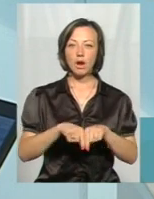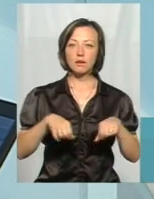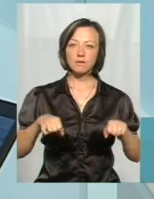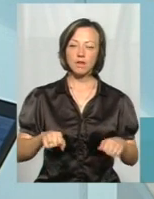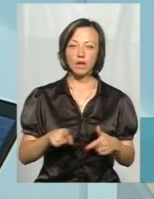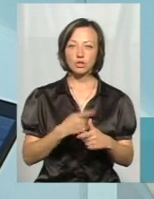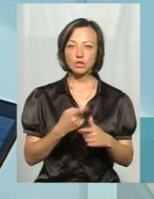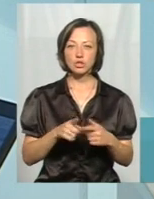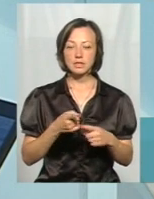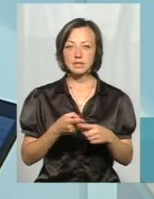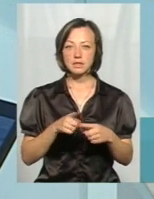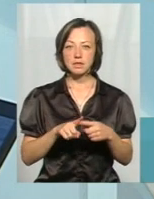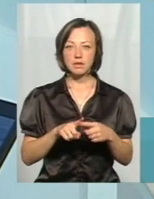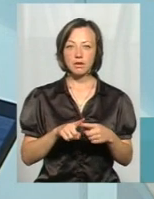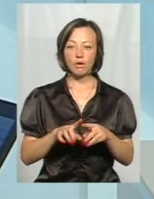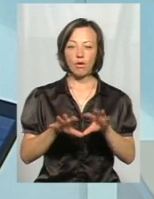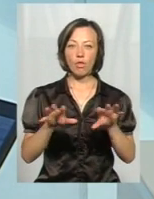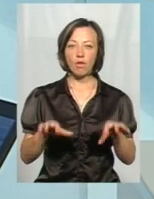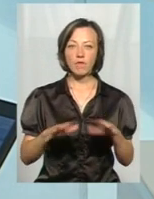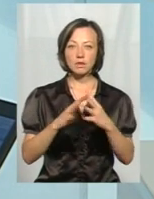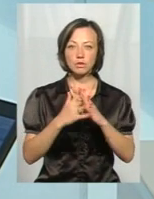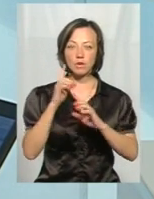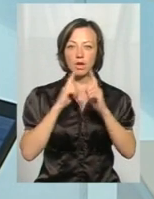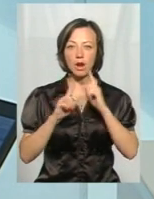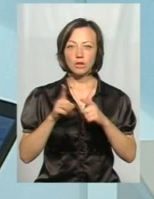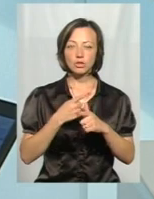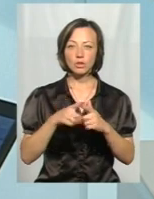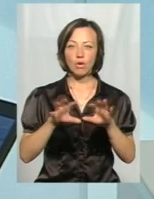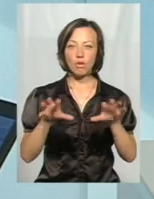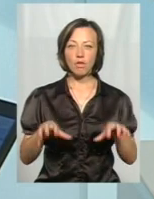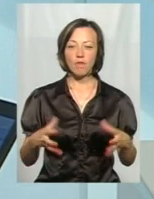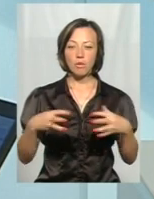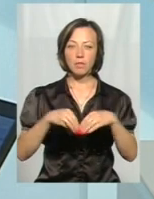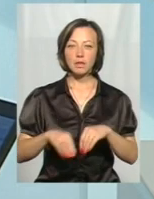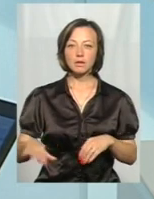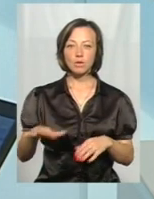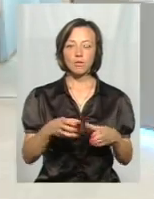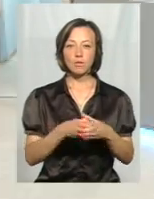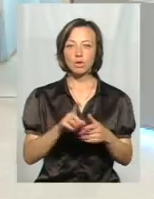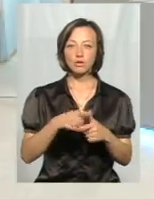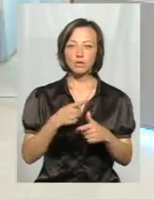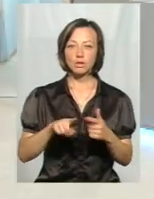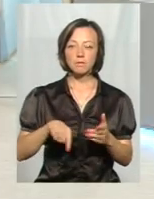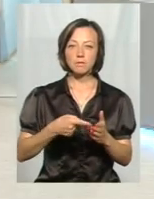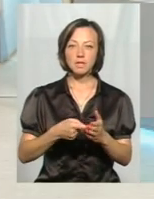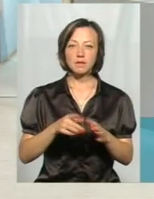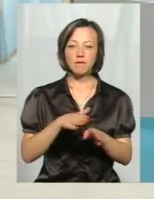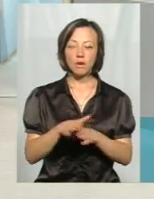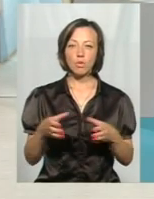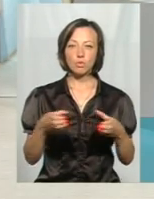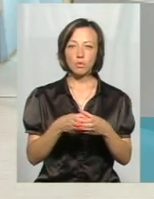це голова сільської ради, чи це голова об'єднаної територіальної громади, чи голова